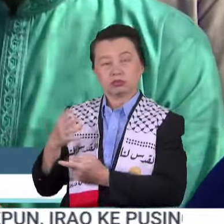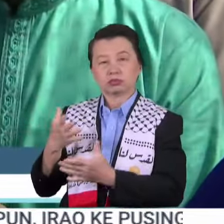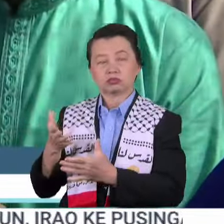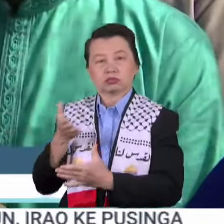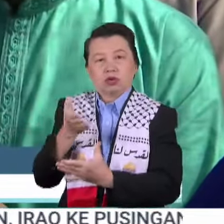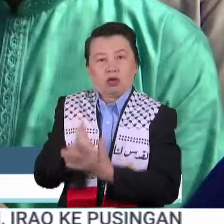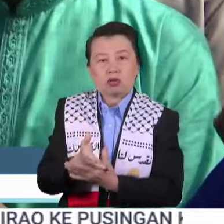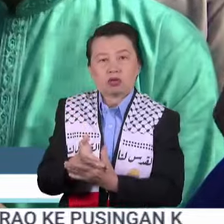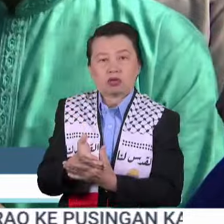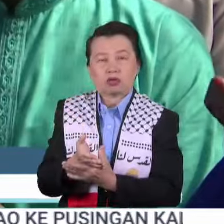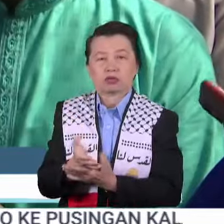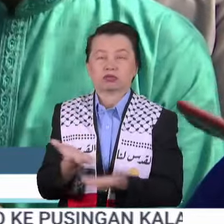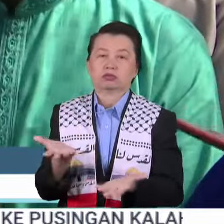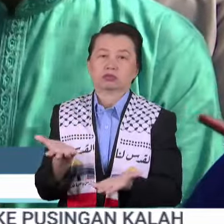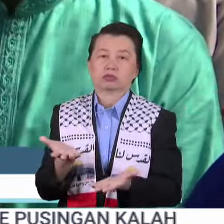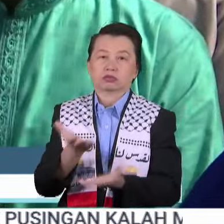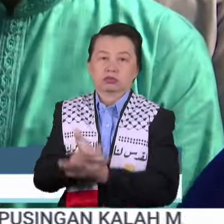menggugat